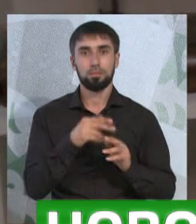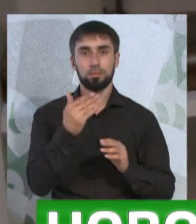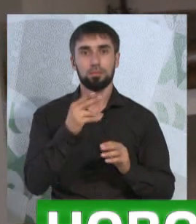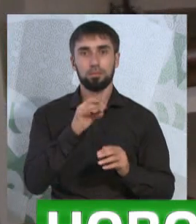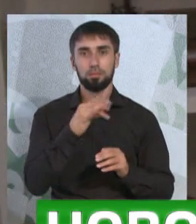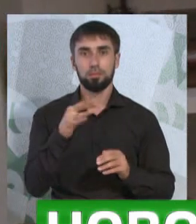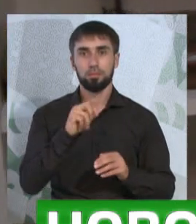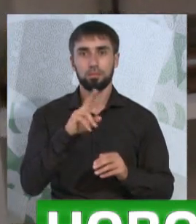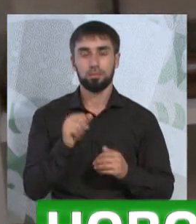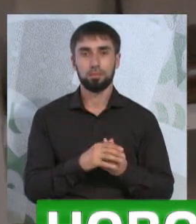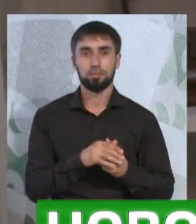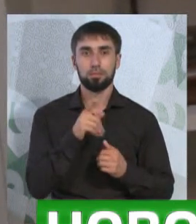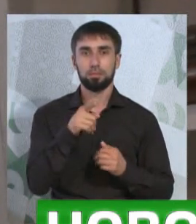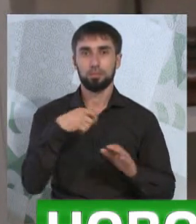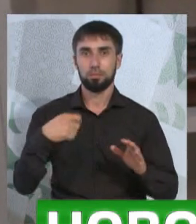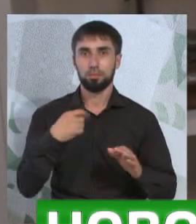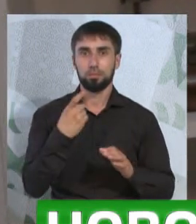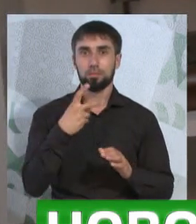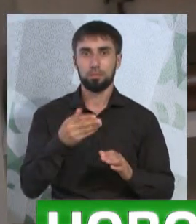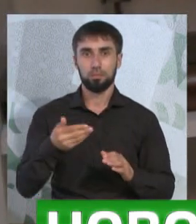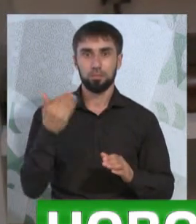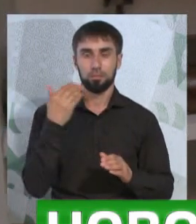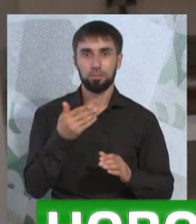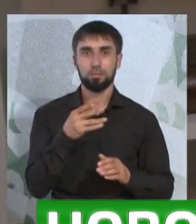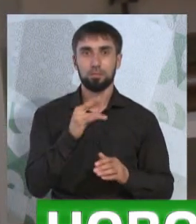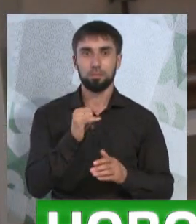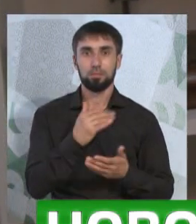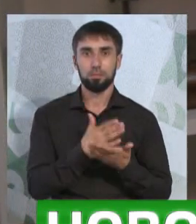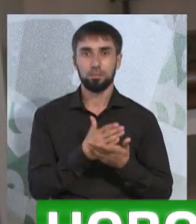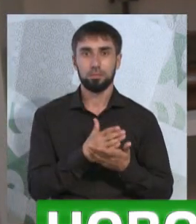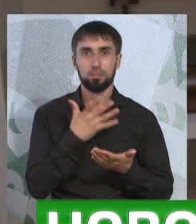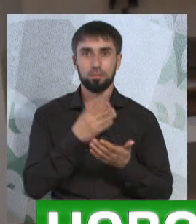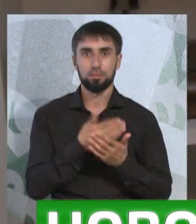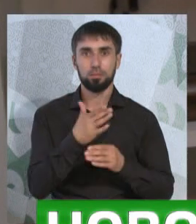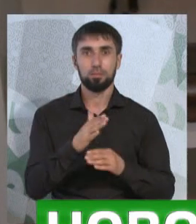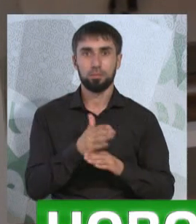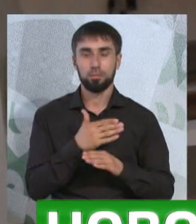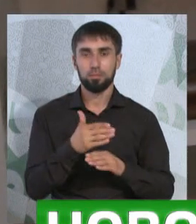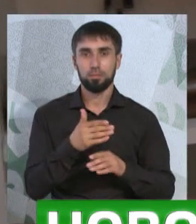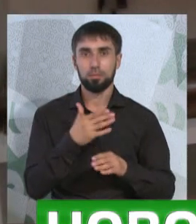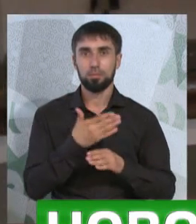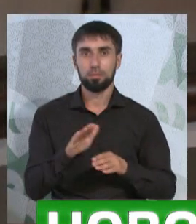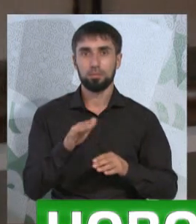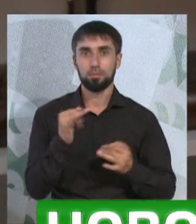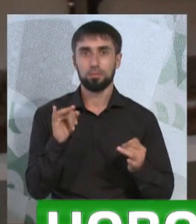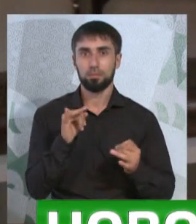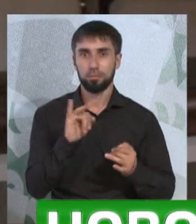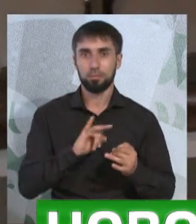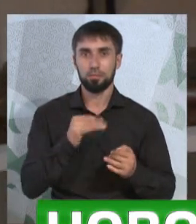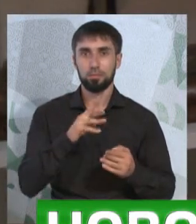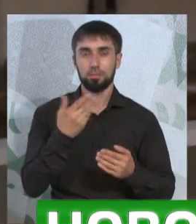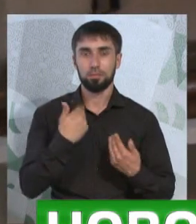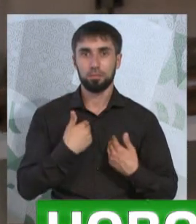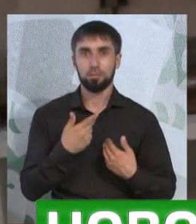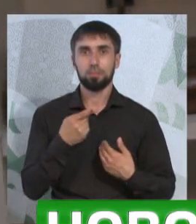Этой машинке более 100 лет, и она имеет свою отдельную историю как бы для меня,